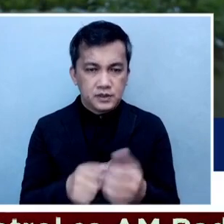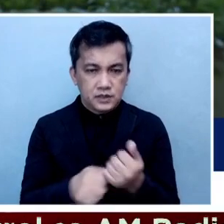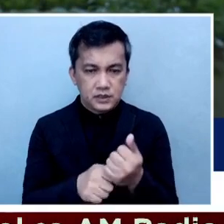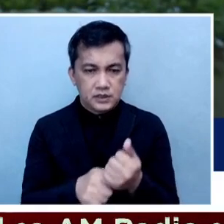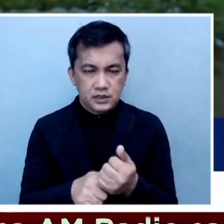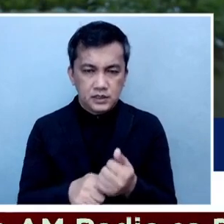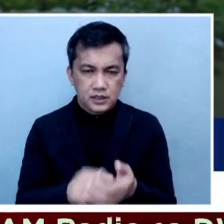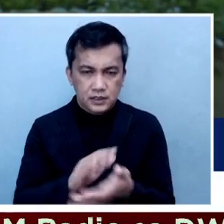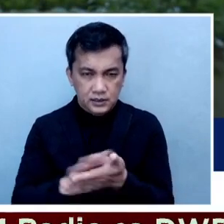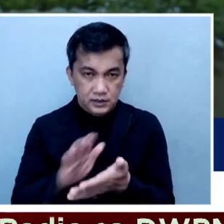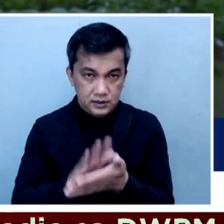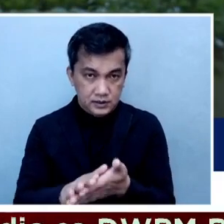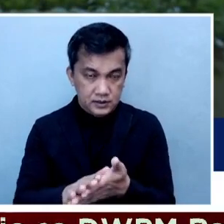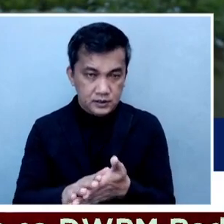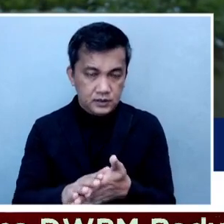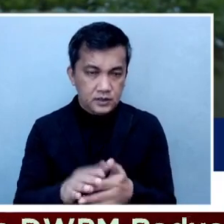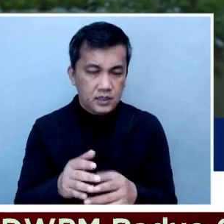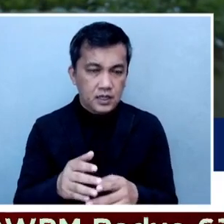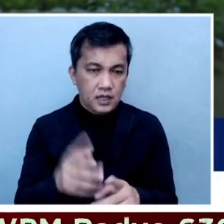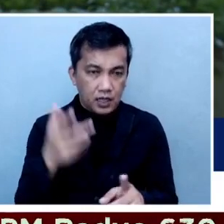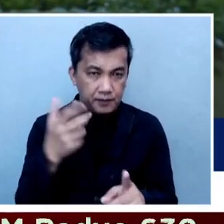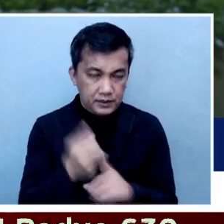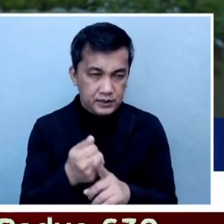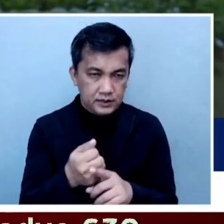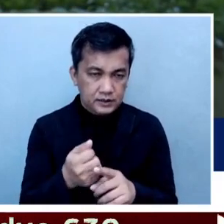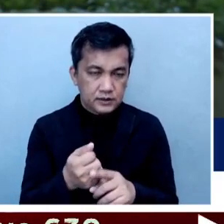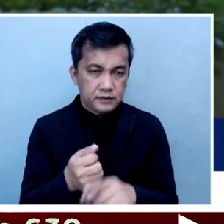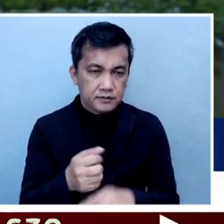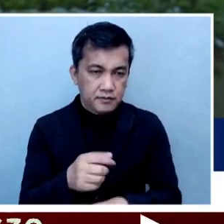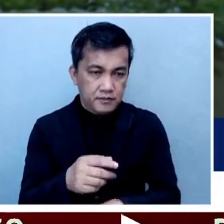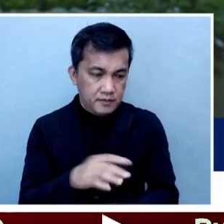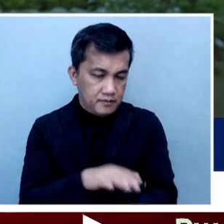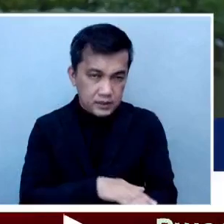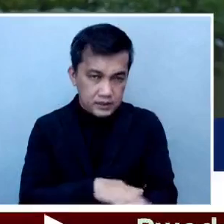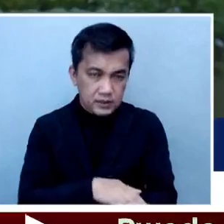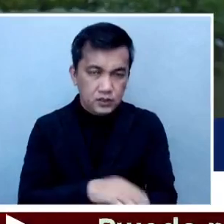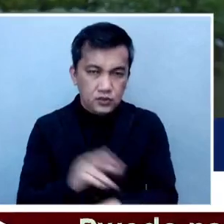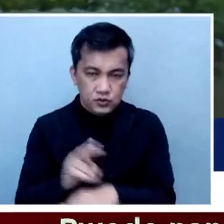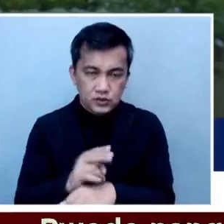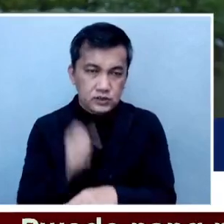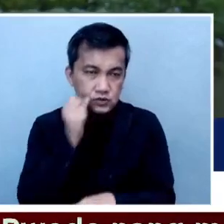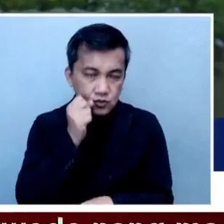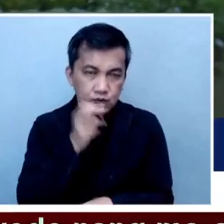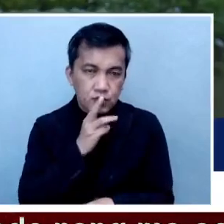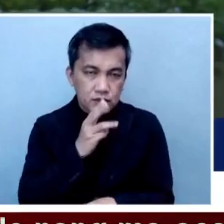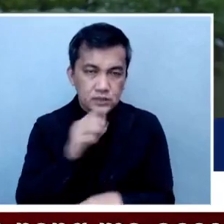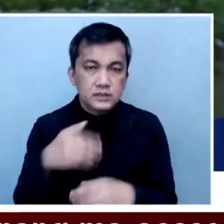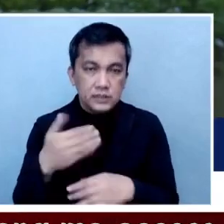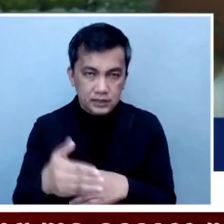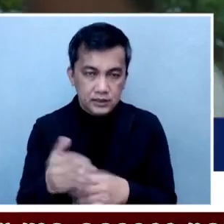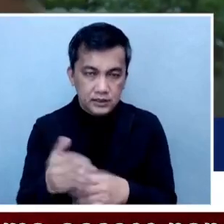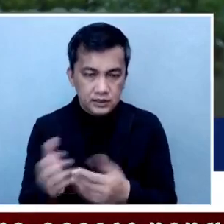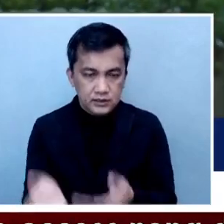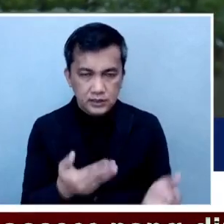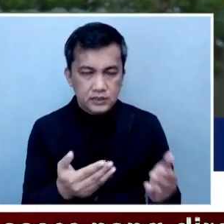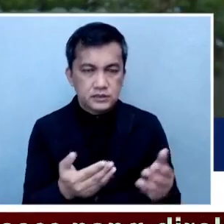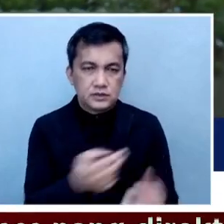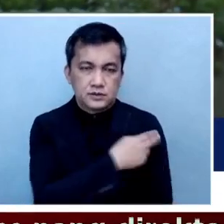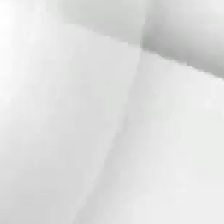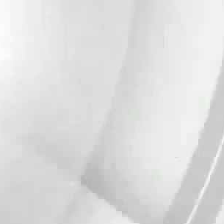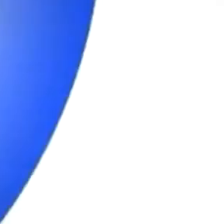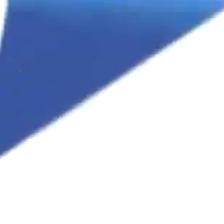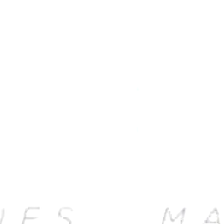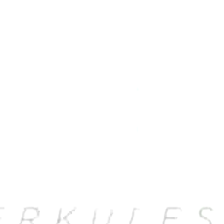agad ang apektadong lugar ng gamit ang sabon at tubig at saka dalhin sa pinakamalapit na pagamutan.